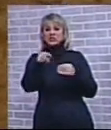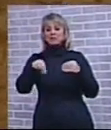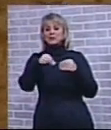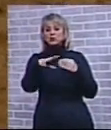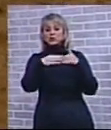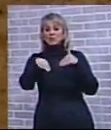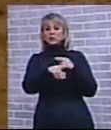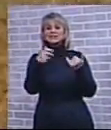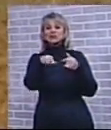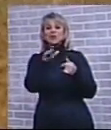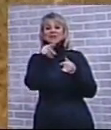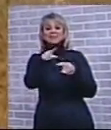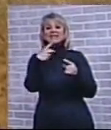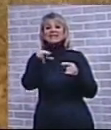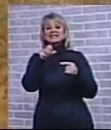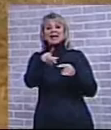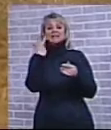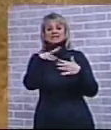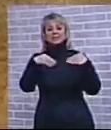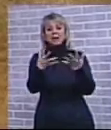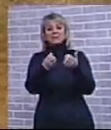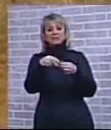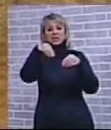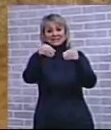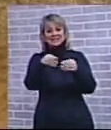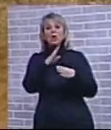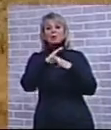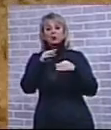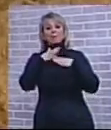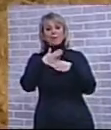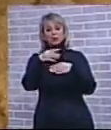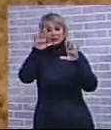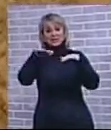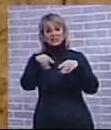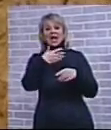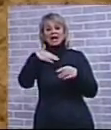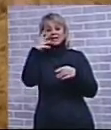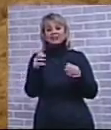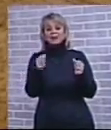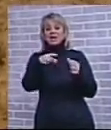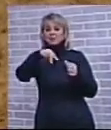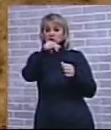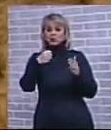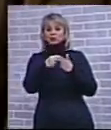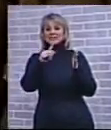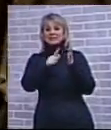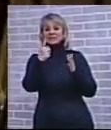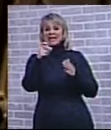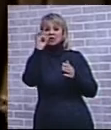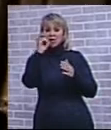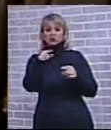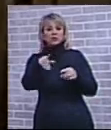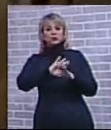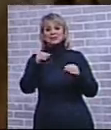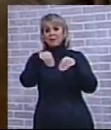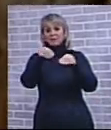песочной почве. Сейчас то время X, когда земля примет растения. Природа поможет дождями, а летом песок разогревается до 70-100 градусов. И тут уже